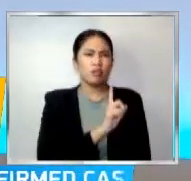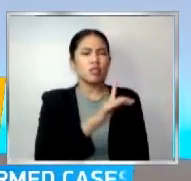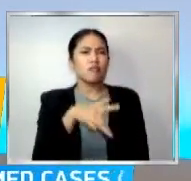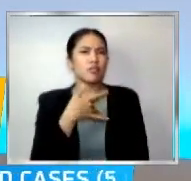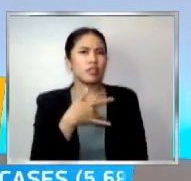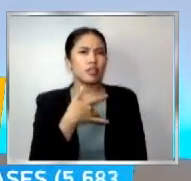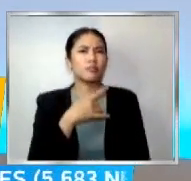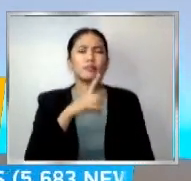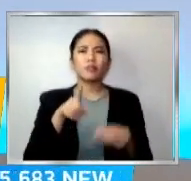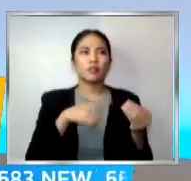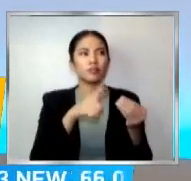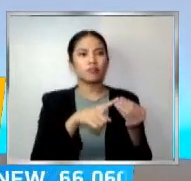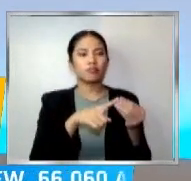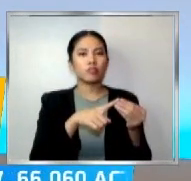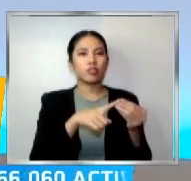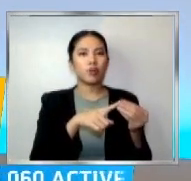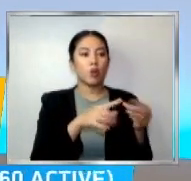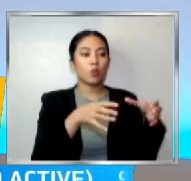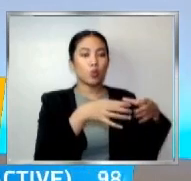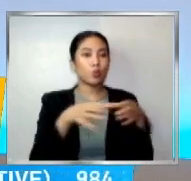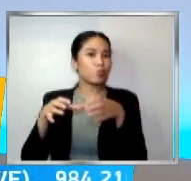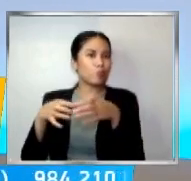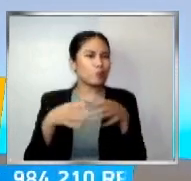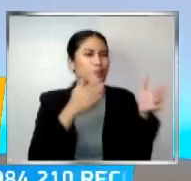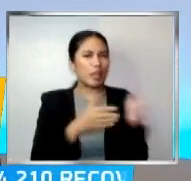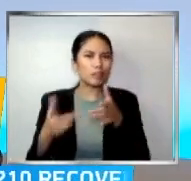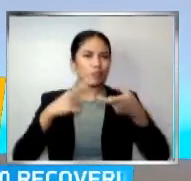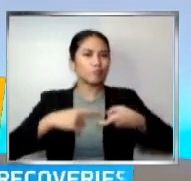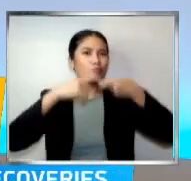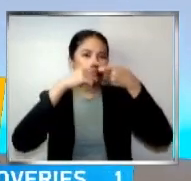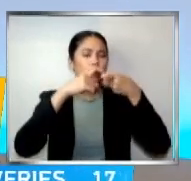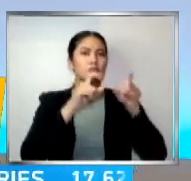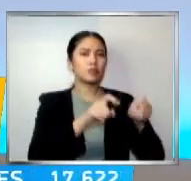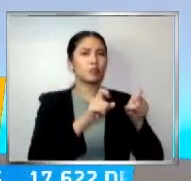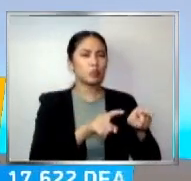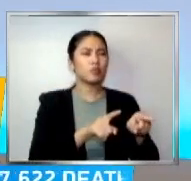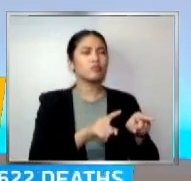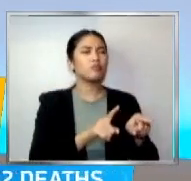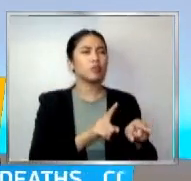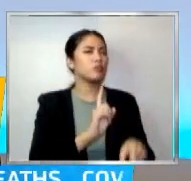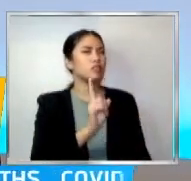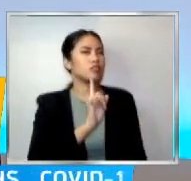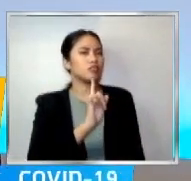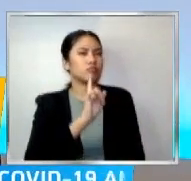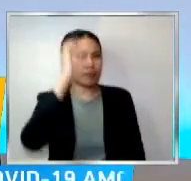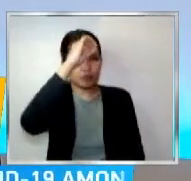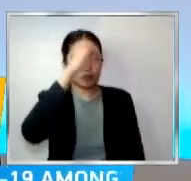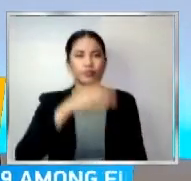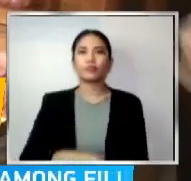ng ilang grupo at ano kayo magiging epekto nito sa merkado sa Metro Manila? Alam niyo po, let's look at it at the big picture.